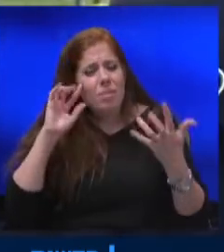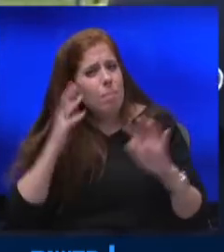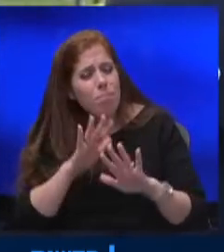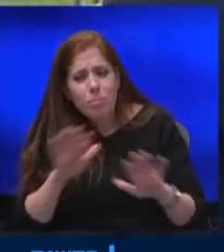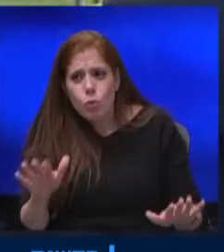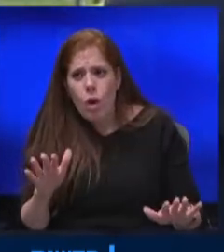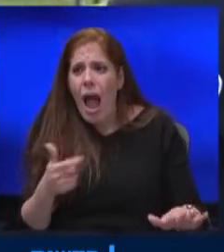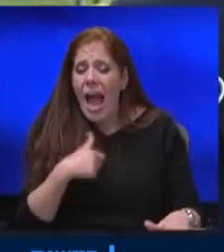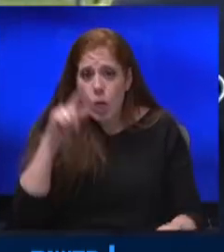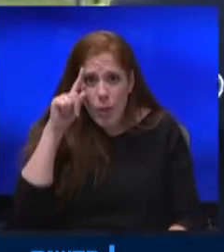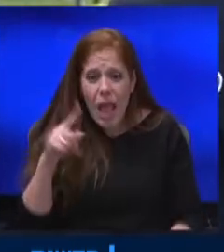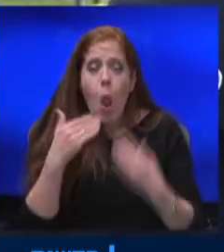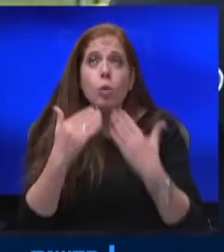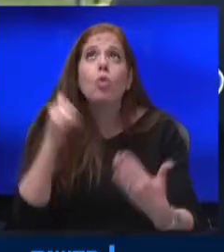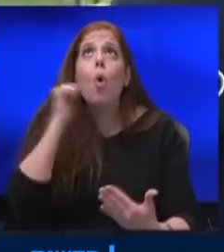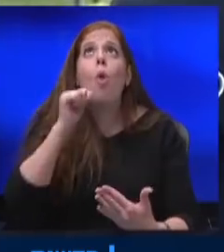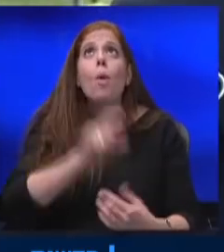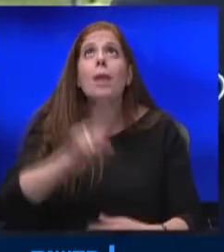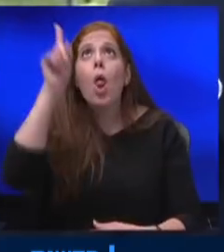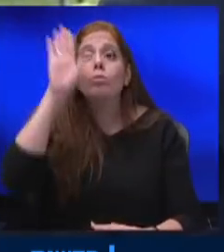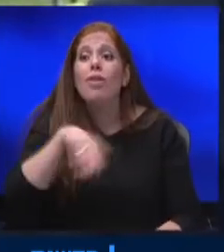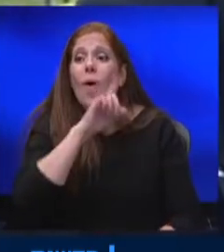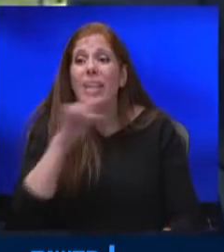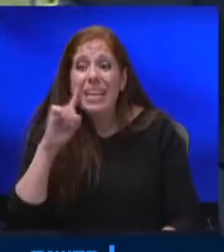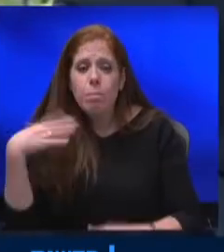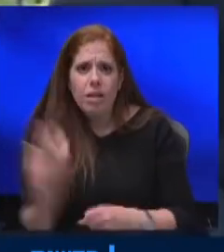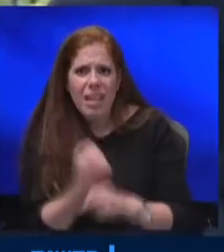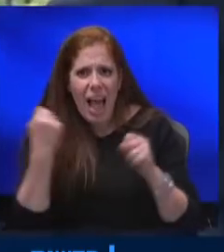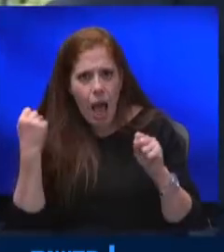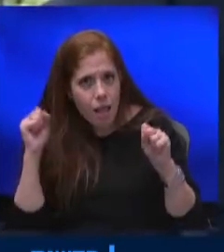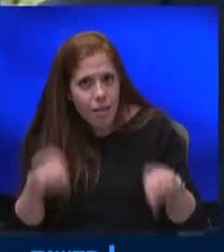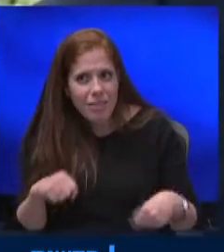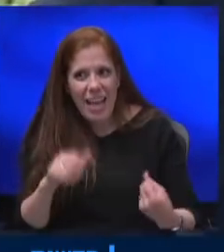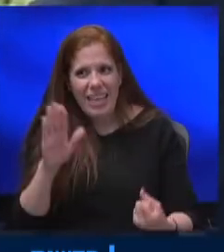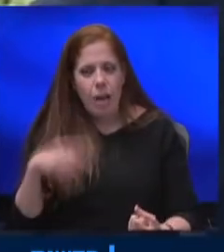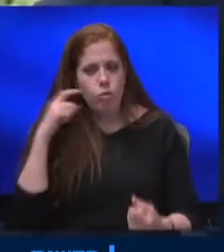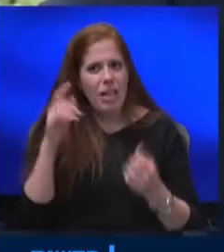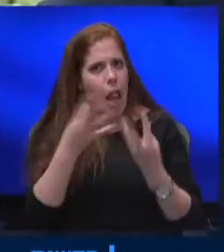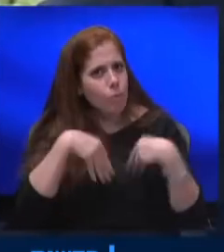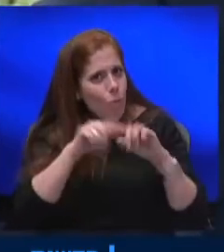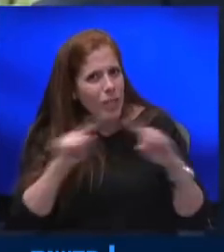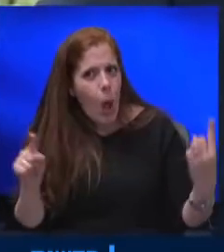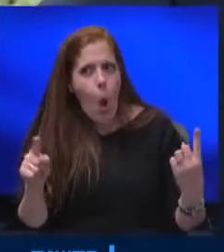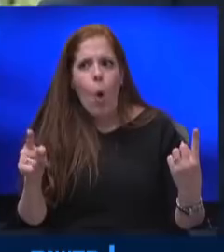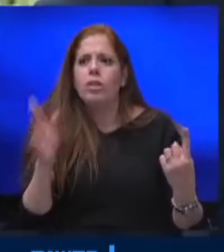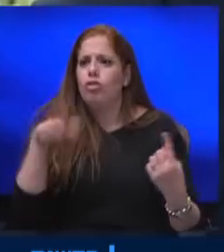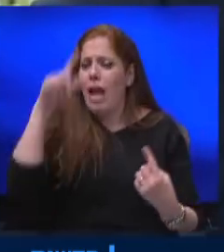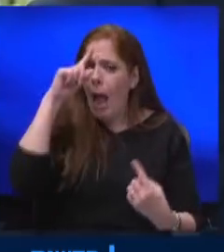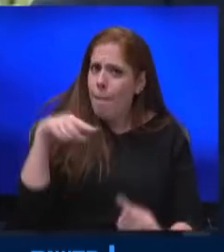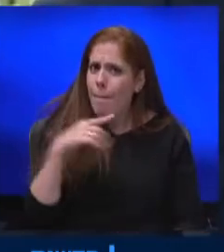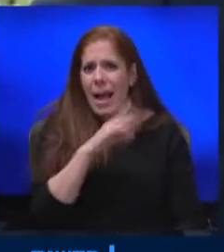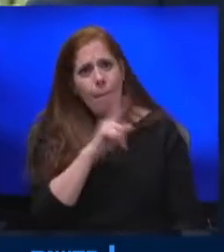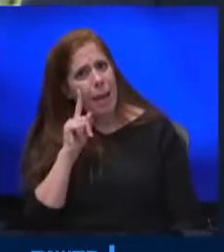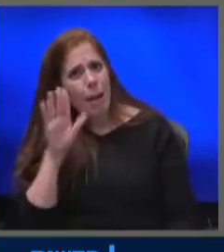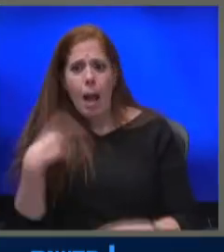יודע להודות כל יום לאלוהים שלפחות אמא הצליחה לנצח, כי גם שמעתי משפחות אחרות שהלכו, גם האבא, גם האמא, גם הדודה,